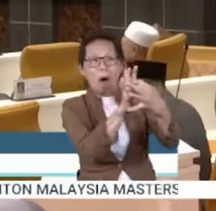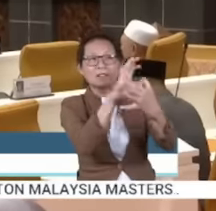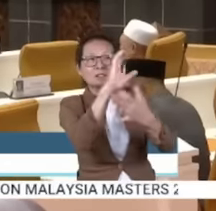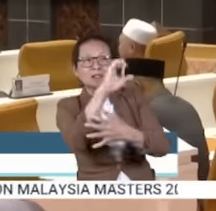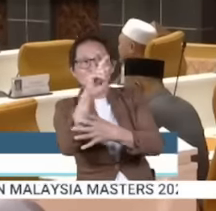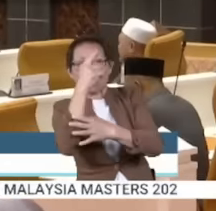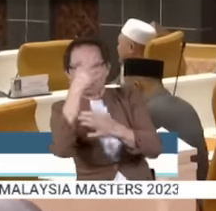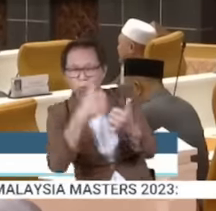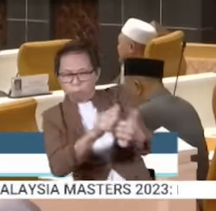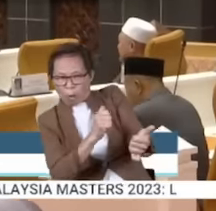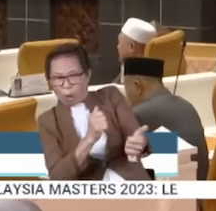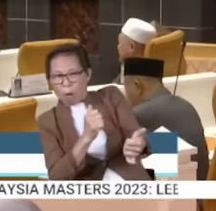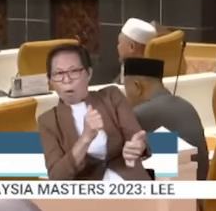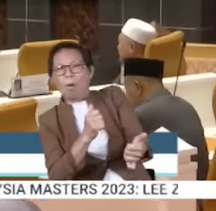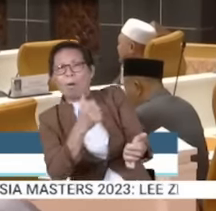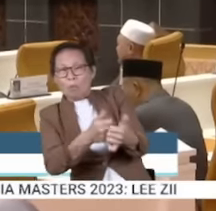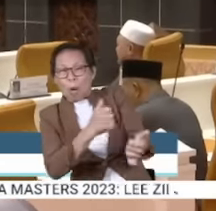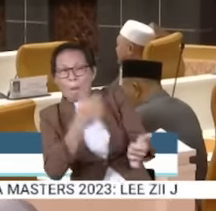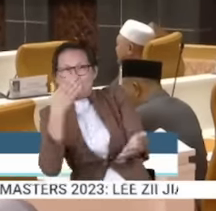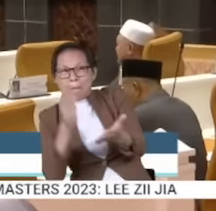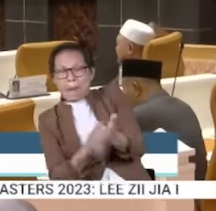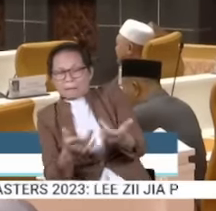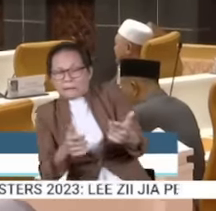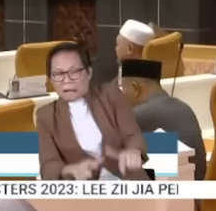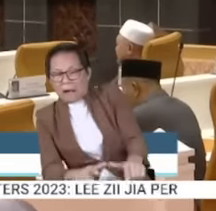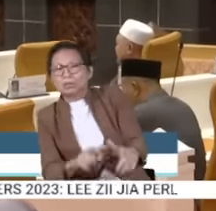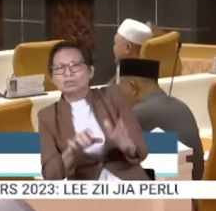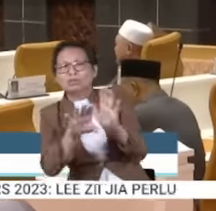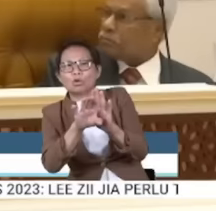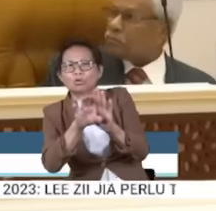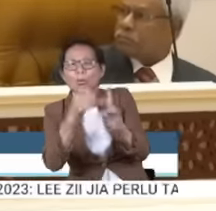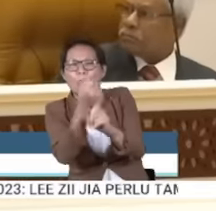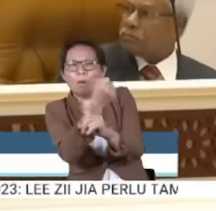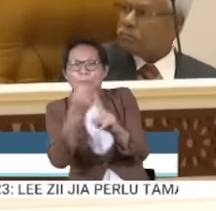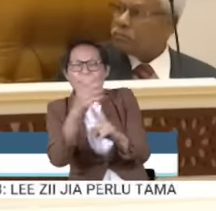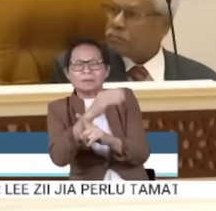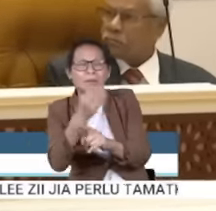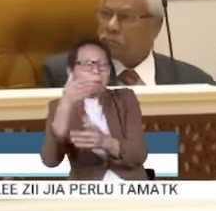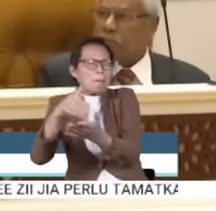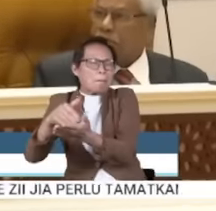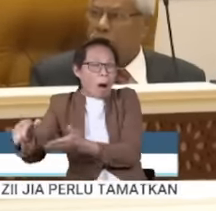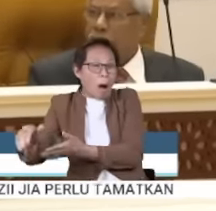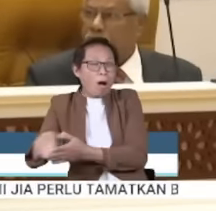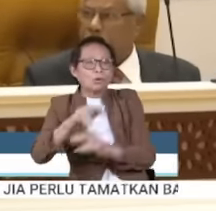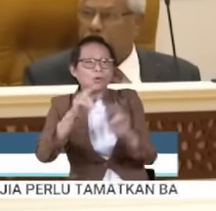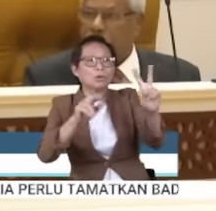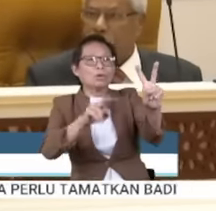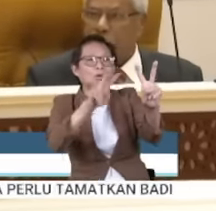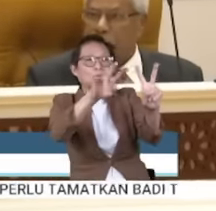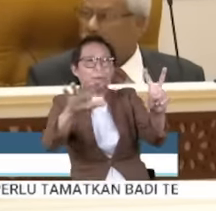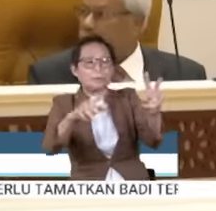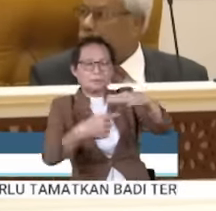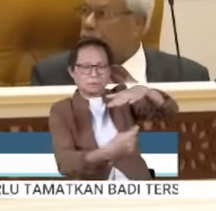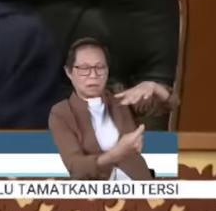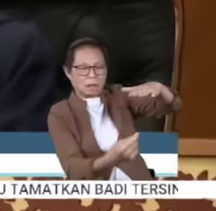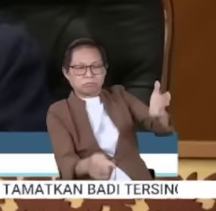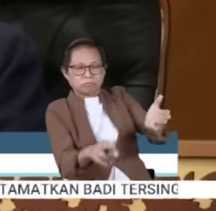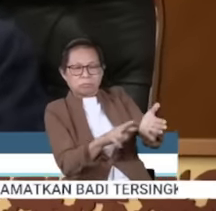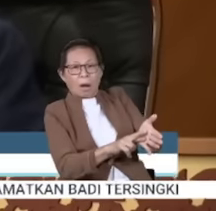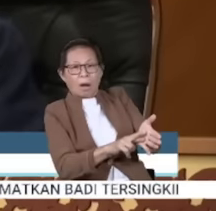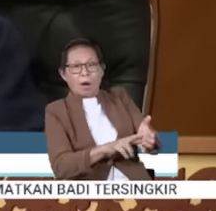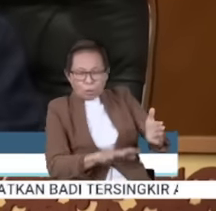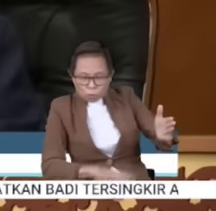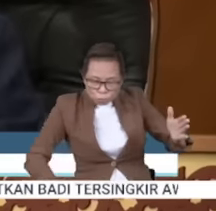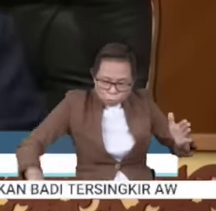pencegahan bagi mengelak kejadian tidak diingini seperti benderaan dan pengabaian terdapat 225 pasca yang mendaftar